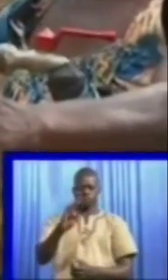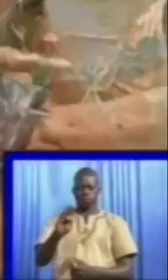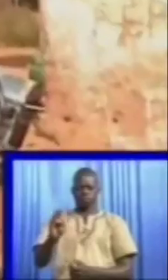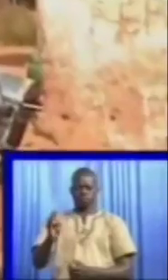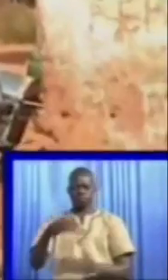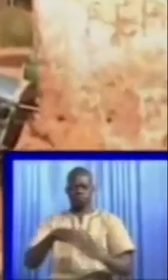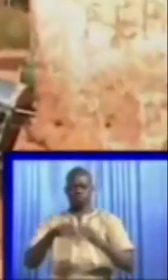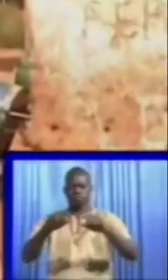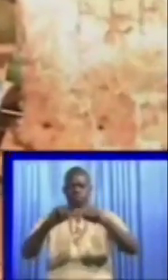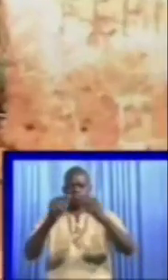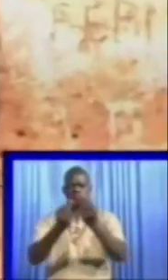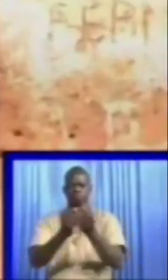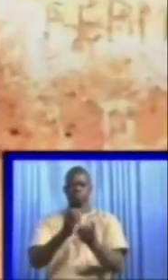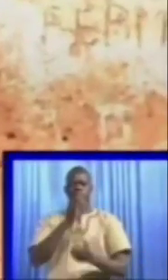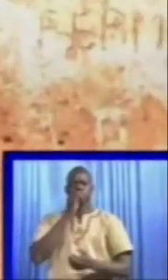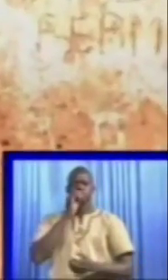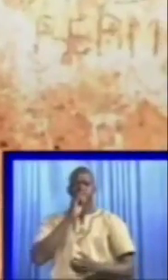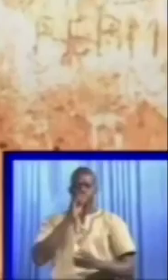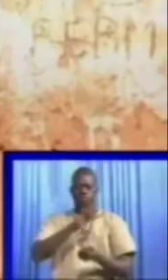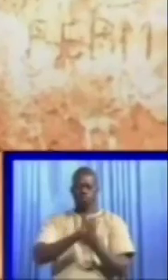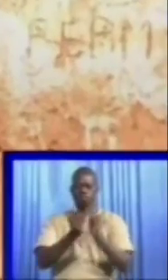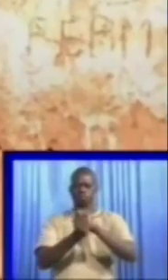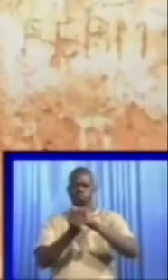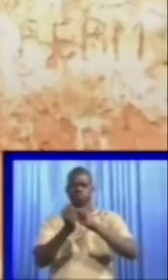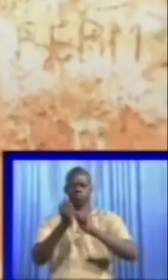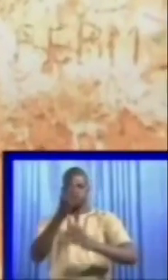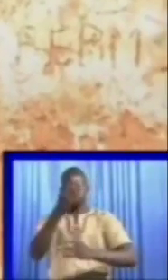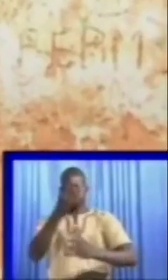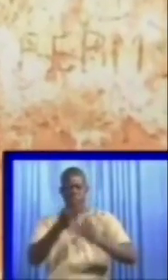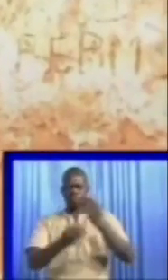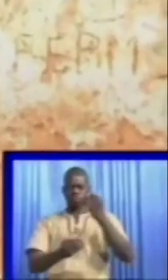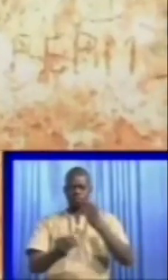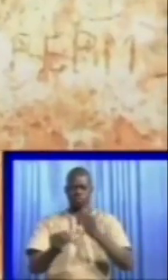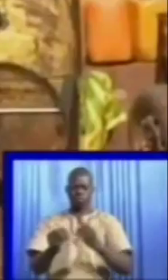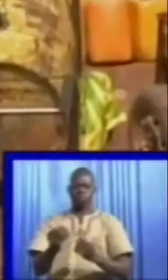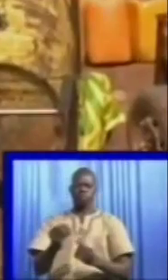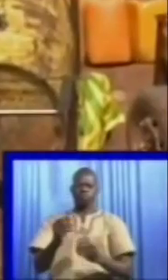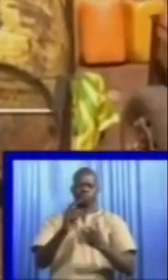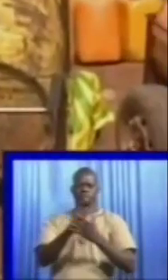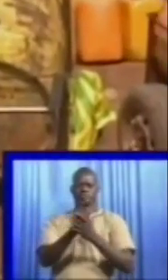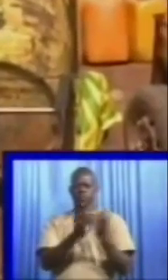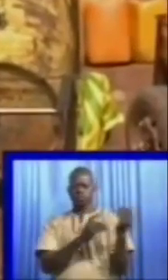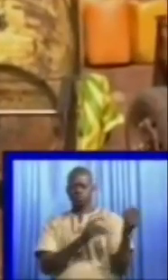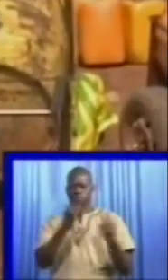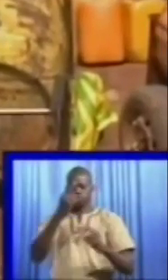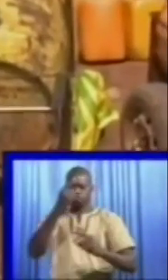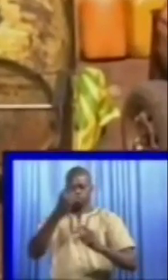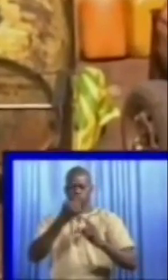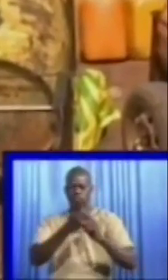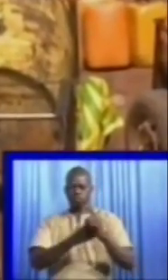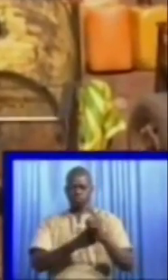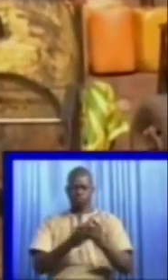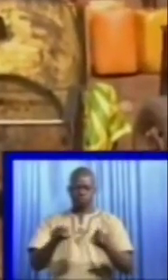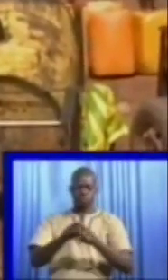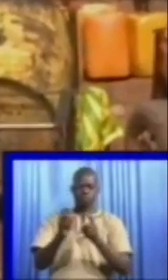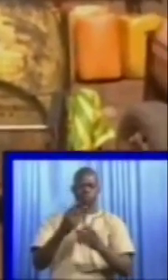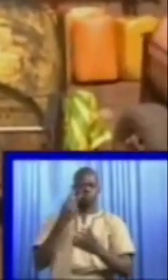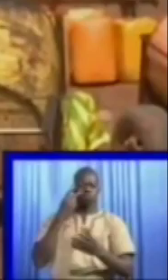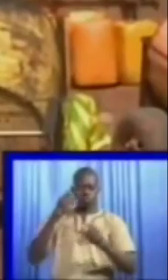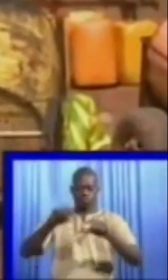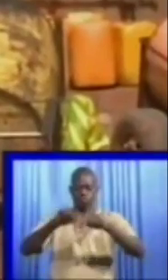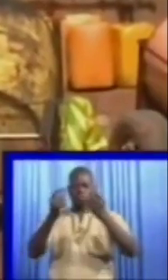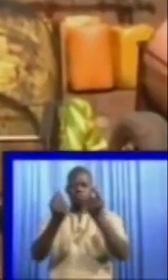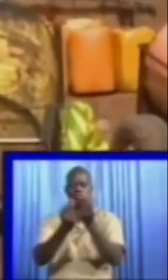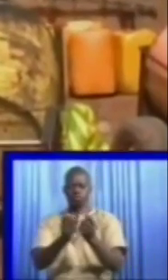ce quartier, l'eau est devenue une denrée rare, je dirais même très rare, et ce depuis quelques mois. C'est le même constat au quartier Sarfalao,